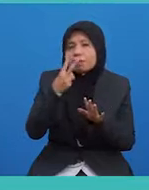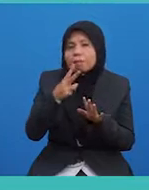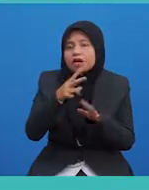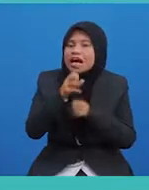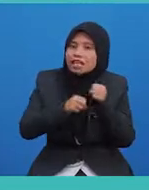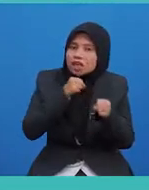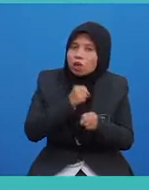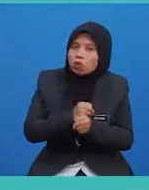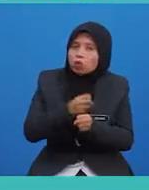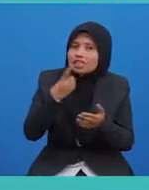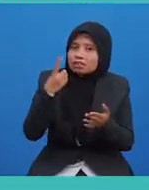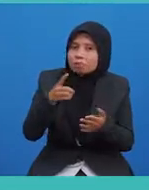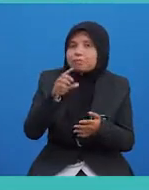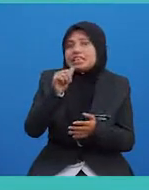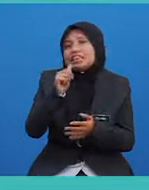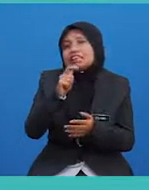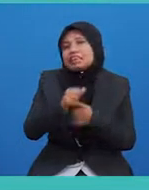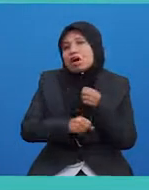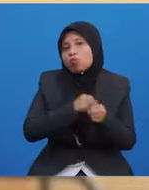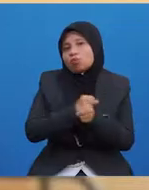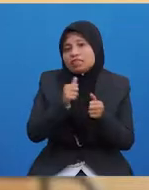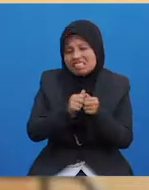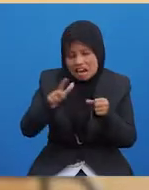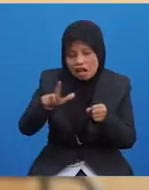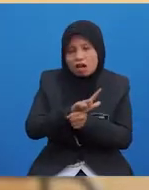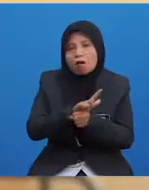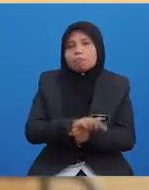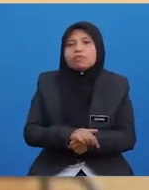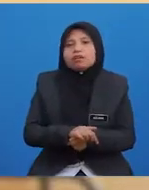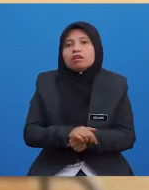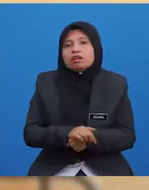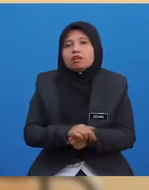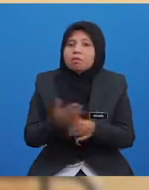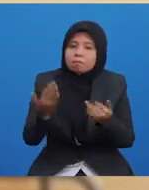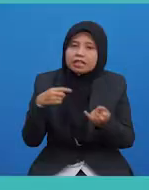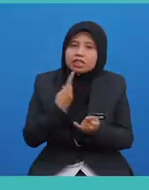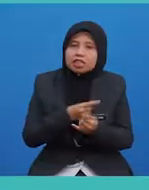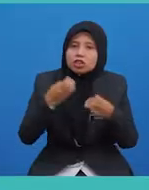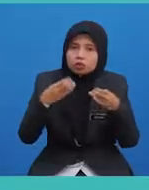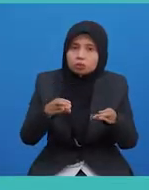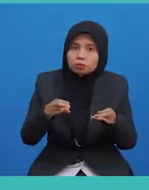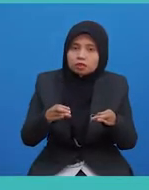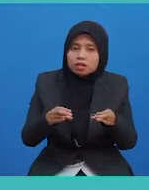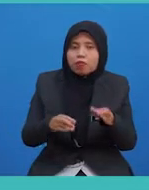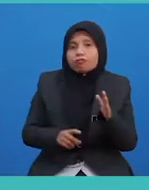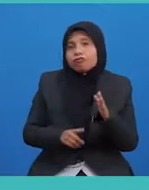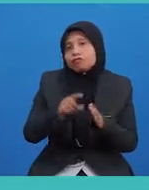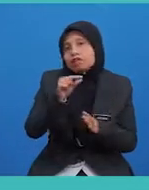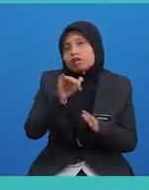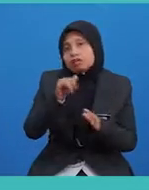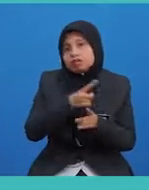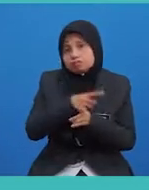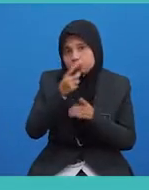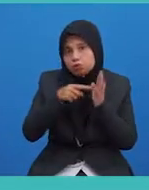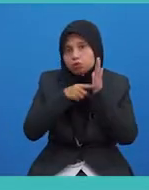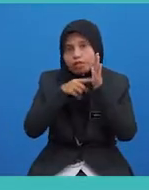demi tahun dengan lengkap. Baiklah para pelajar, mari kita cuba dengan graf yang ini pula.